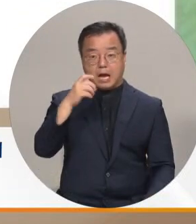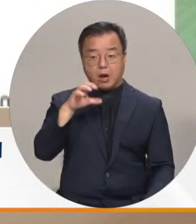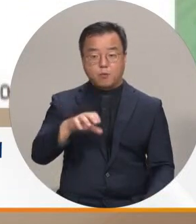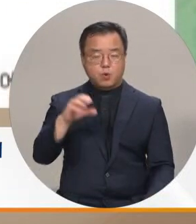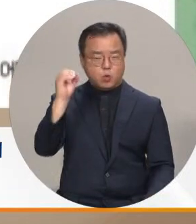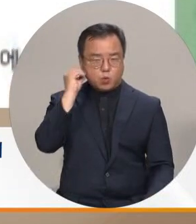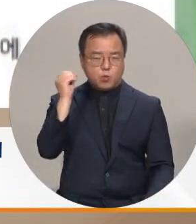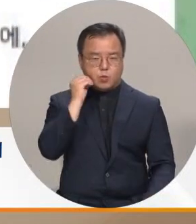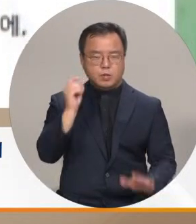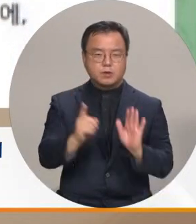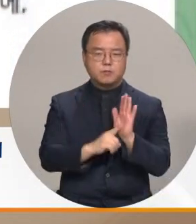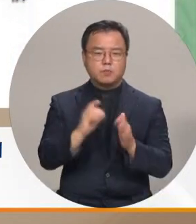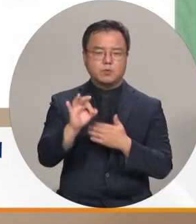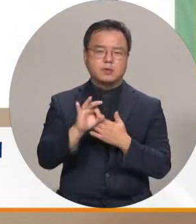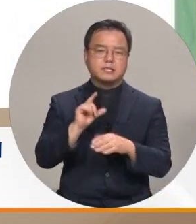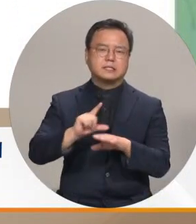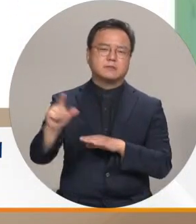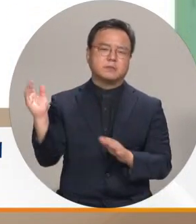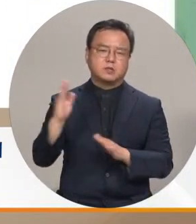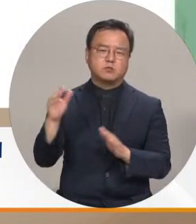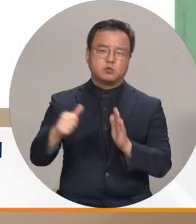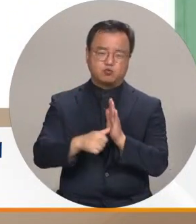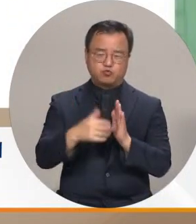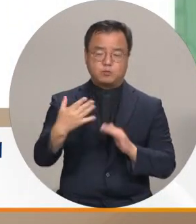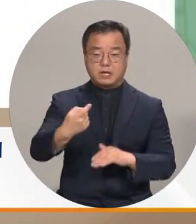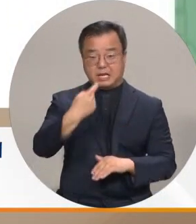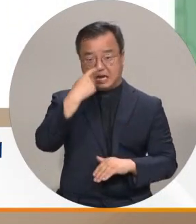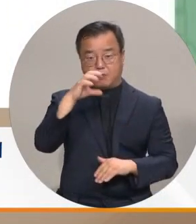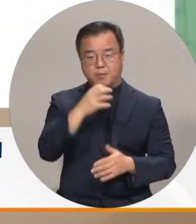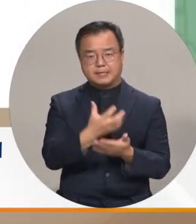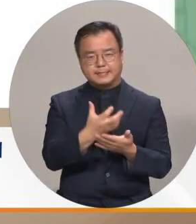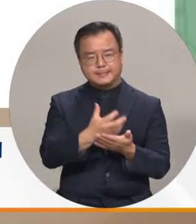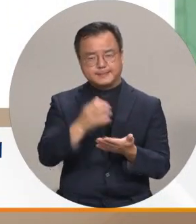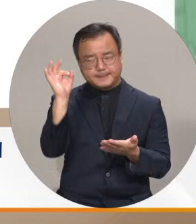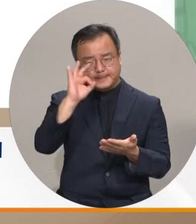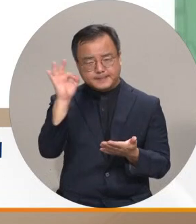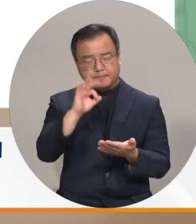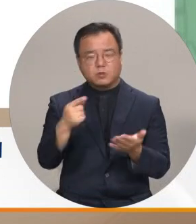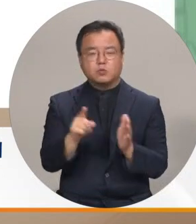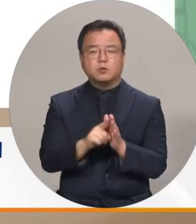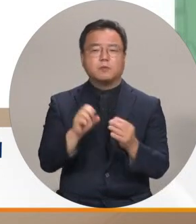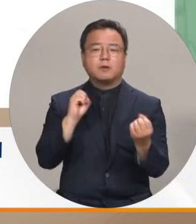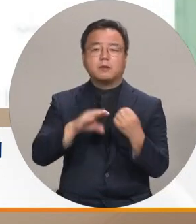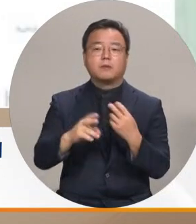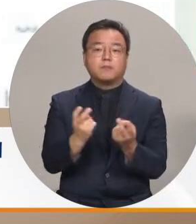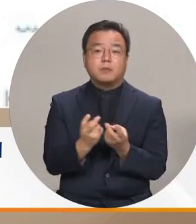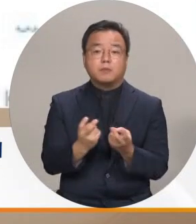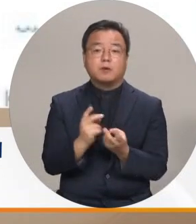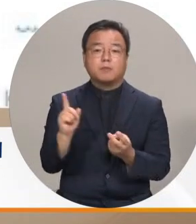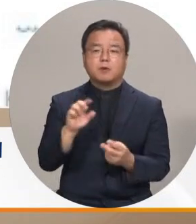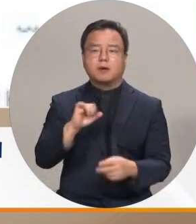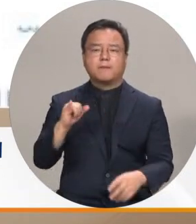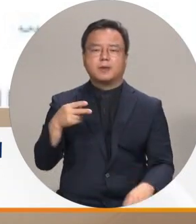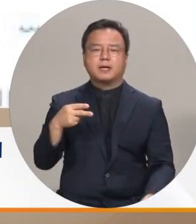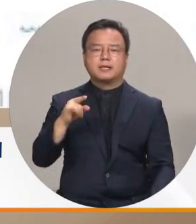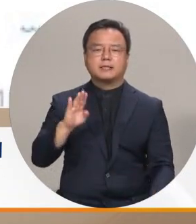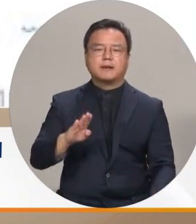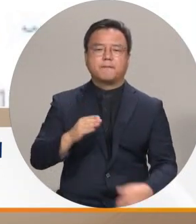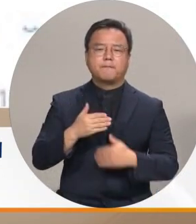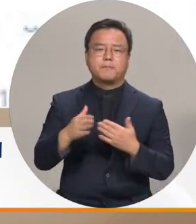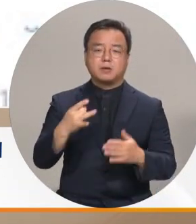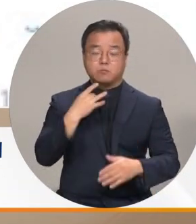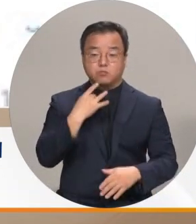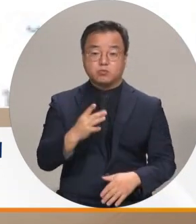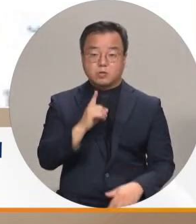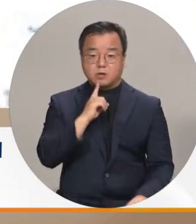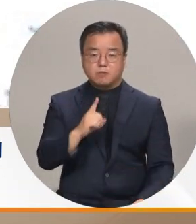보면 지방 학생이 유명 학원 교재를 구하려면 답은 피대 빵뿐 이런 글이 있고 또 재수를 하는게